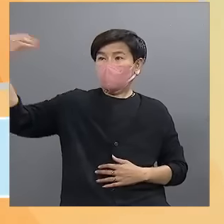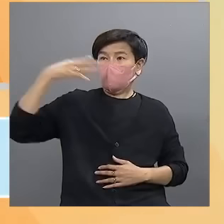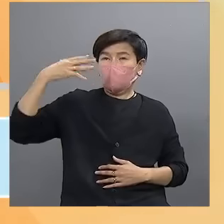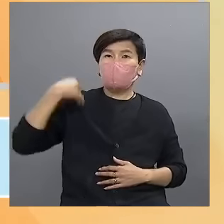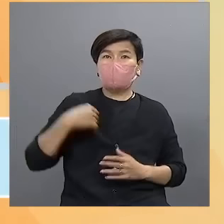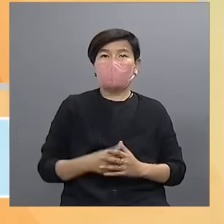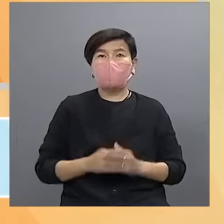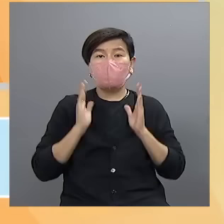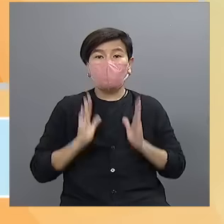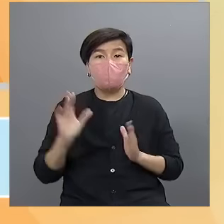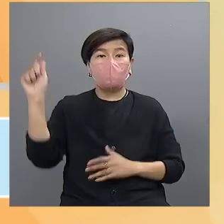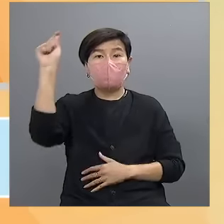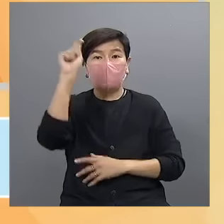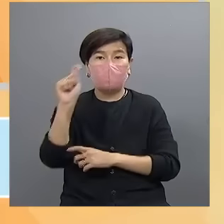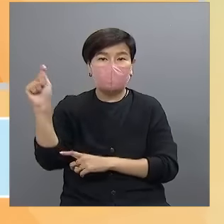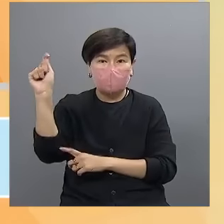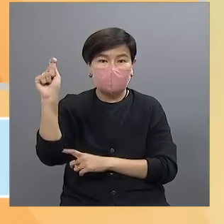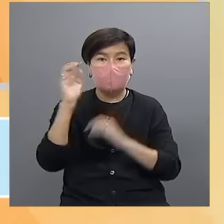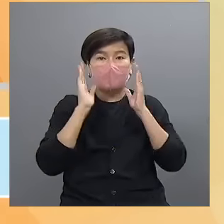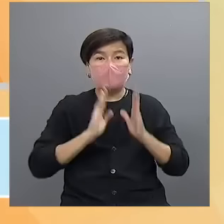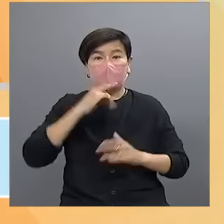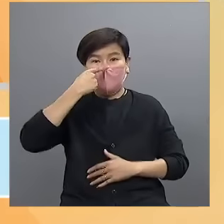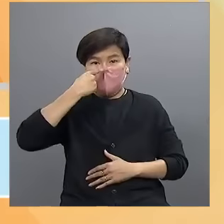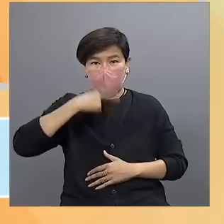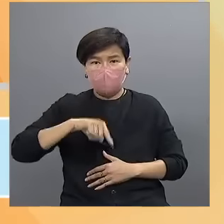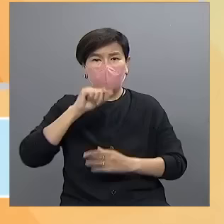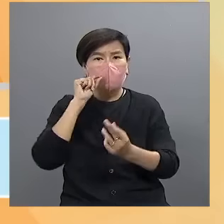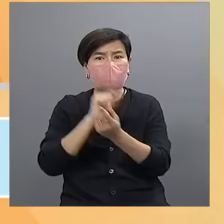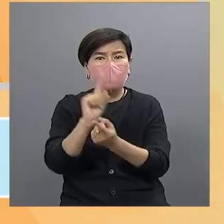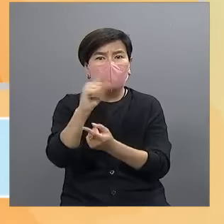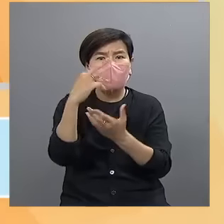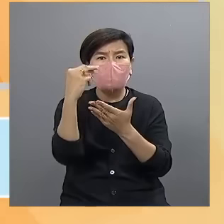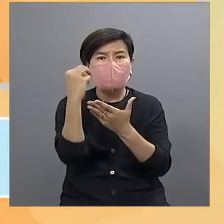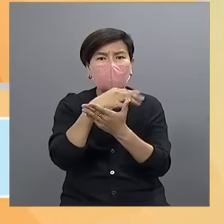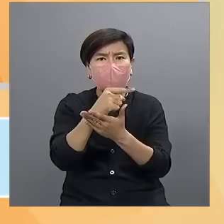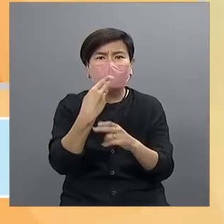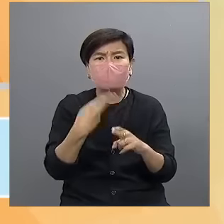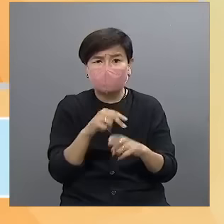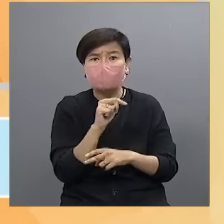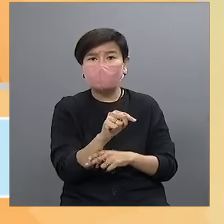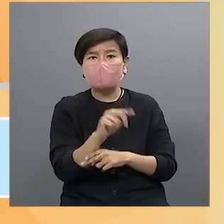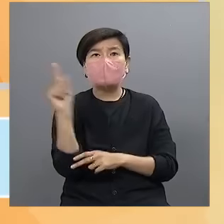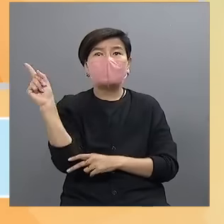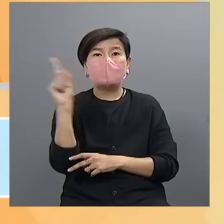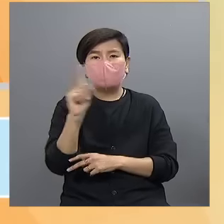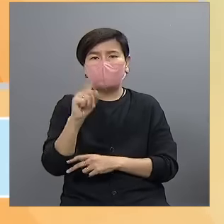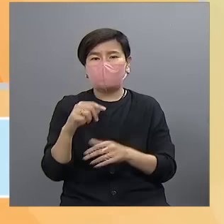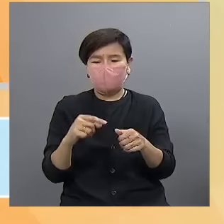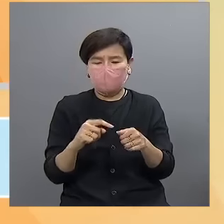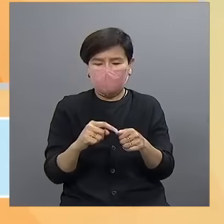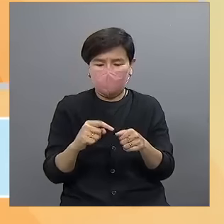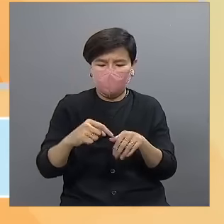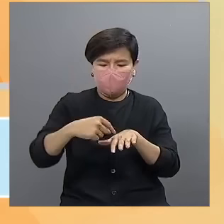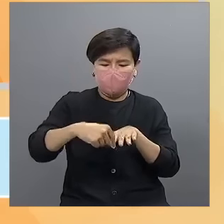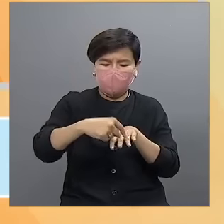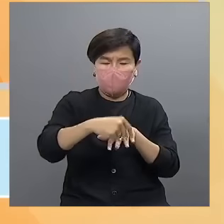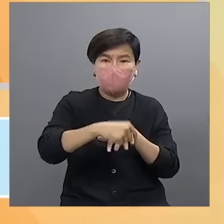เอเชีย หรอวาคลไยจะพบมา rendc- มมืรโนมา้พบทมรเวนเล็บ หรอวาบริเวนมือทามากกว